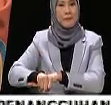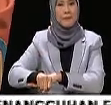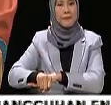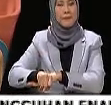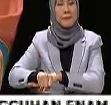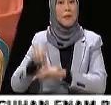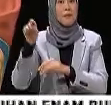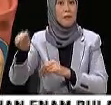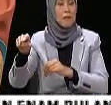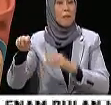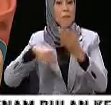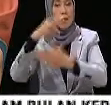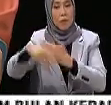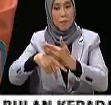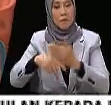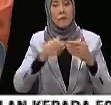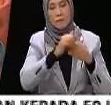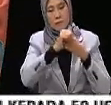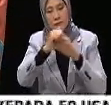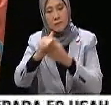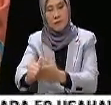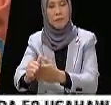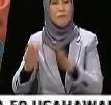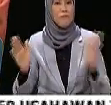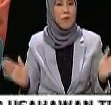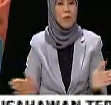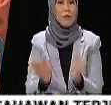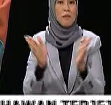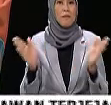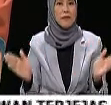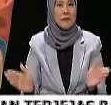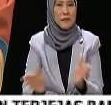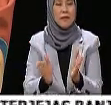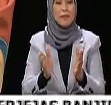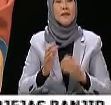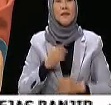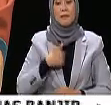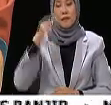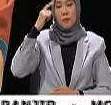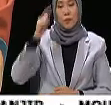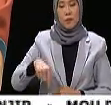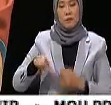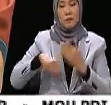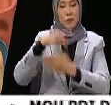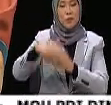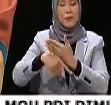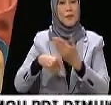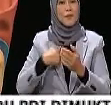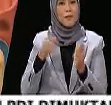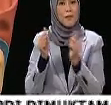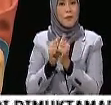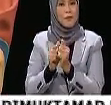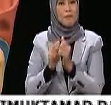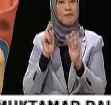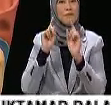additional kita bimbing mereka kita beli mutibasi pada mereka Dan sayapun kebetulan sepatunya program tousai HD dengan